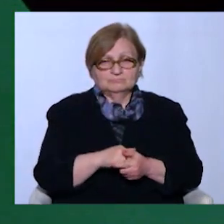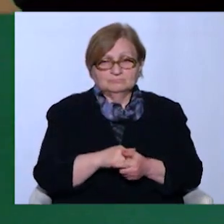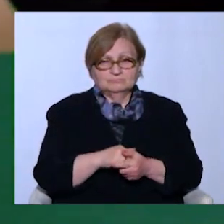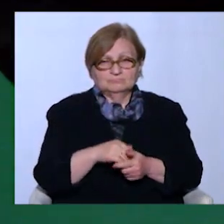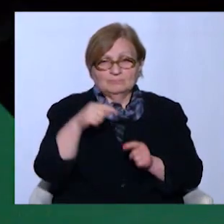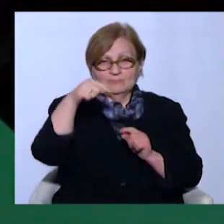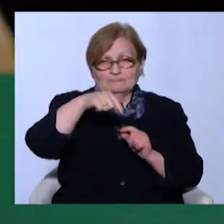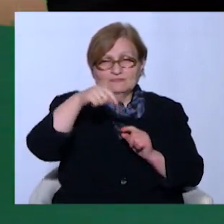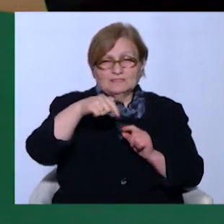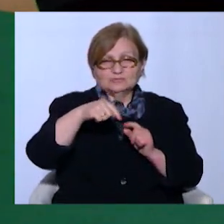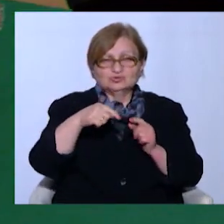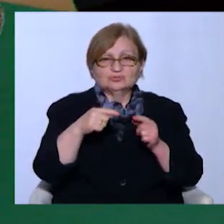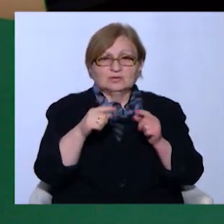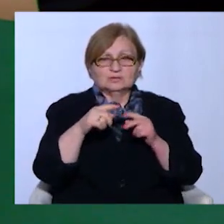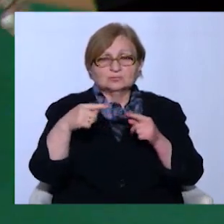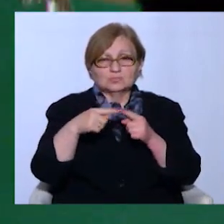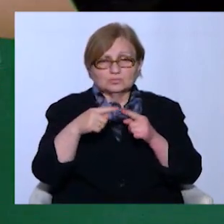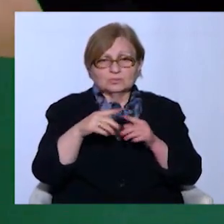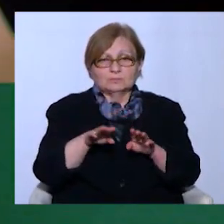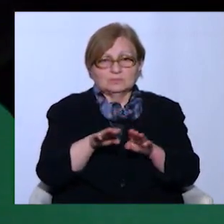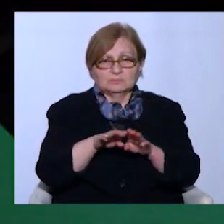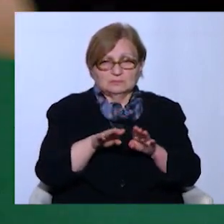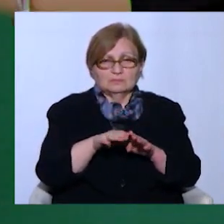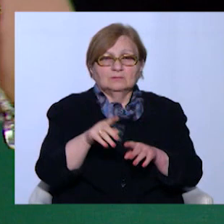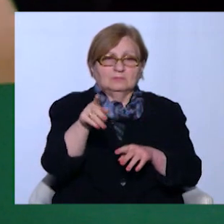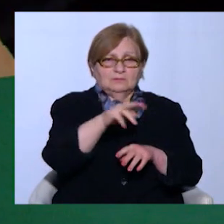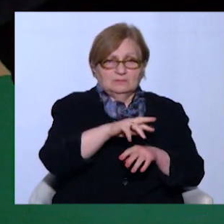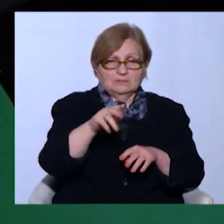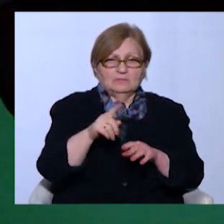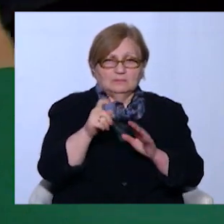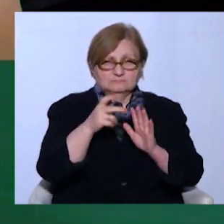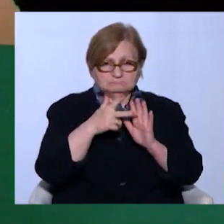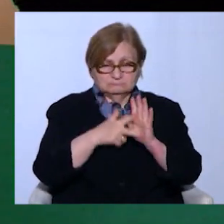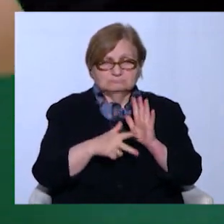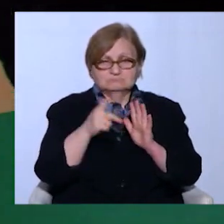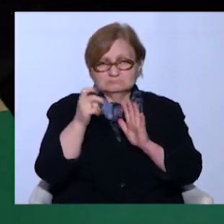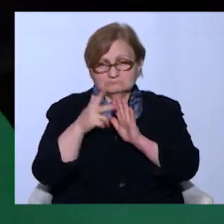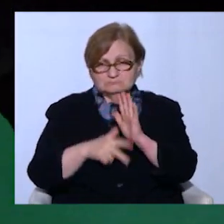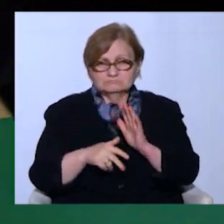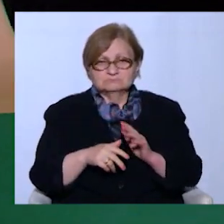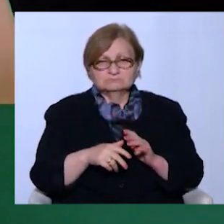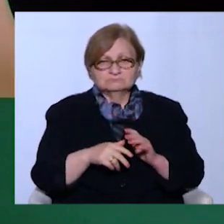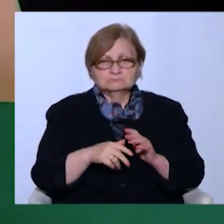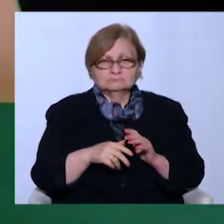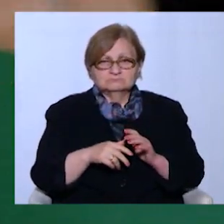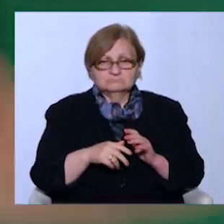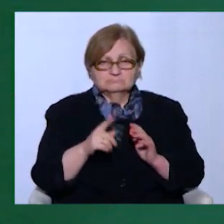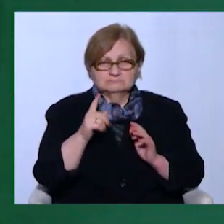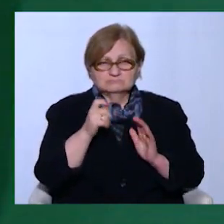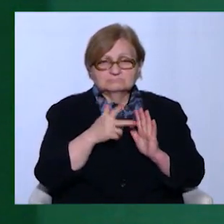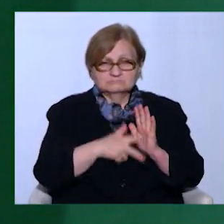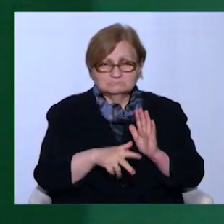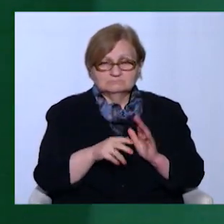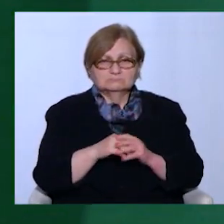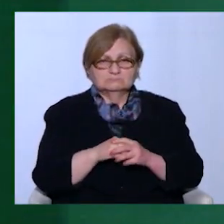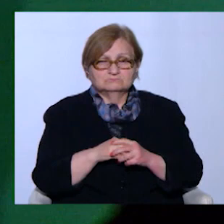შიგა ჯვარედინი კუთხეები ტოლია და შიგა ცალმხრივად მდებარე კუთხეების ჯამი 180, ანუ კუთხე 1 რო კუთხე 2 აი აქ რო დავაწეროთ, მიუმატოთ 180-ია.